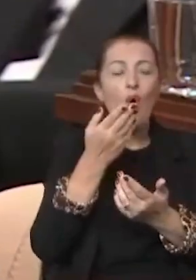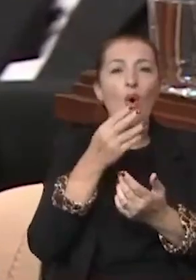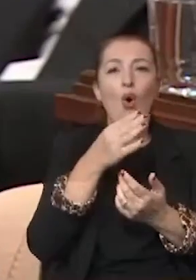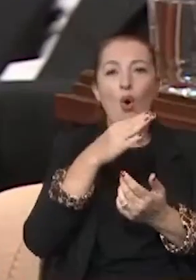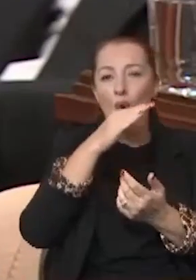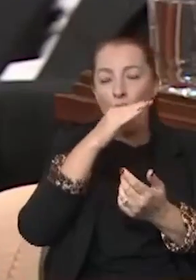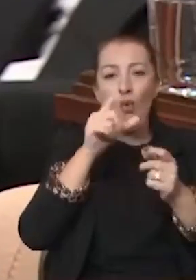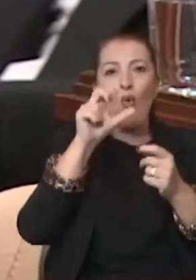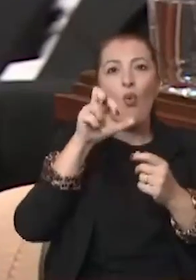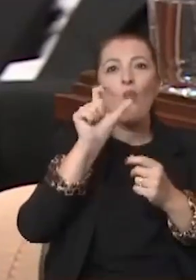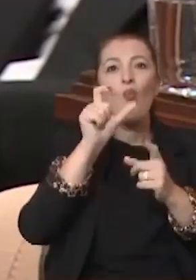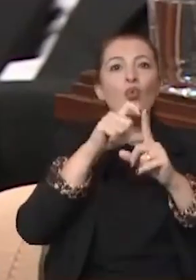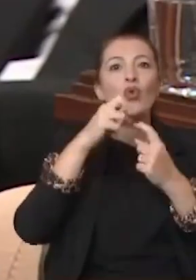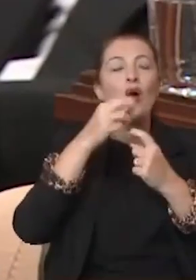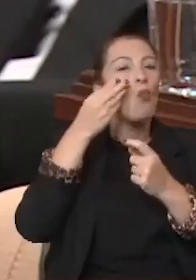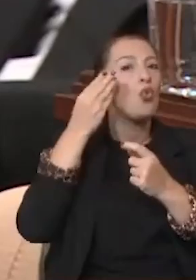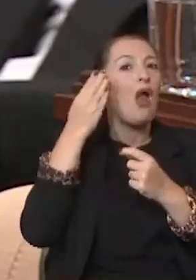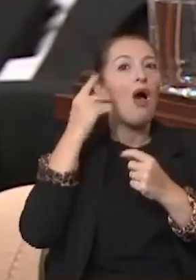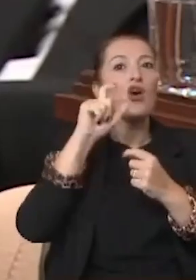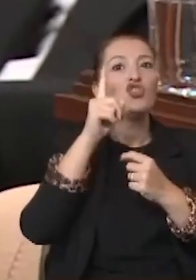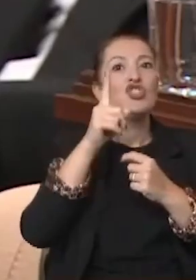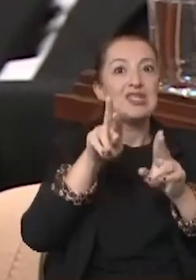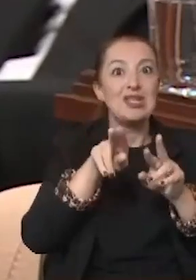deseydik hoşunuza gider miydi?